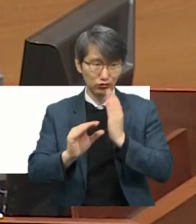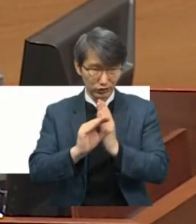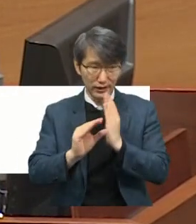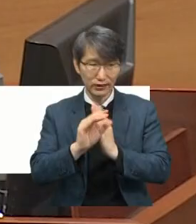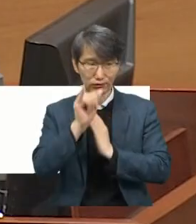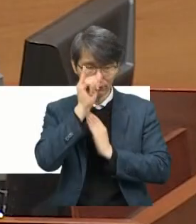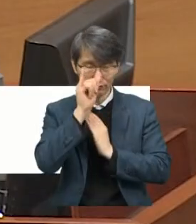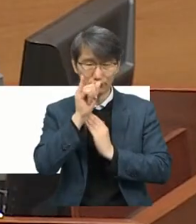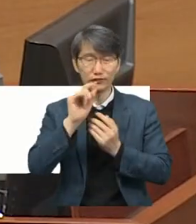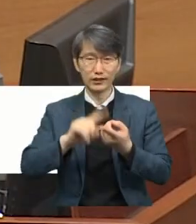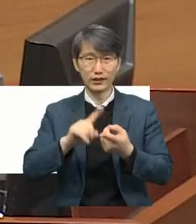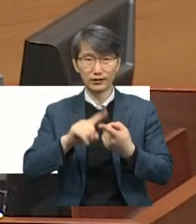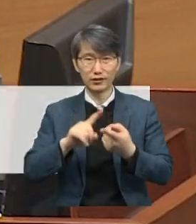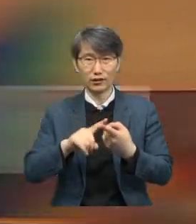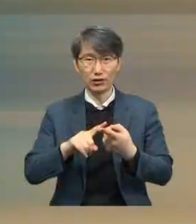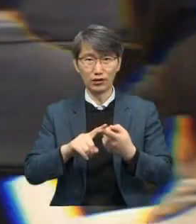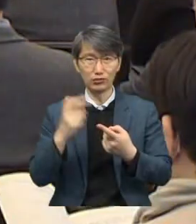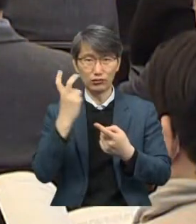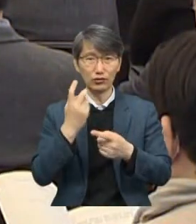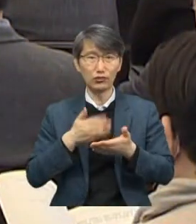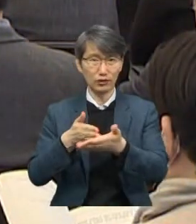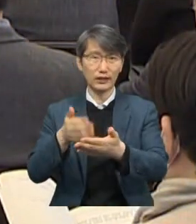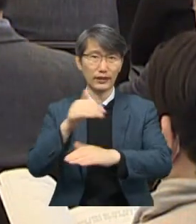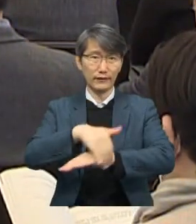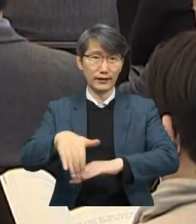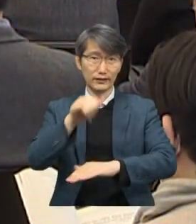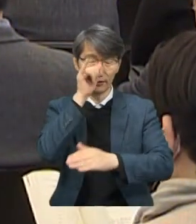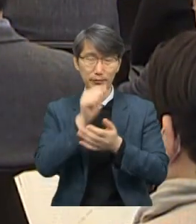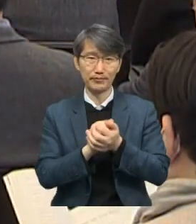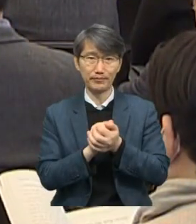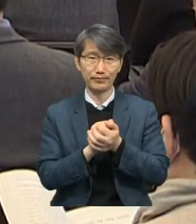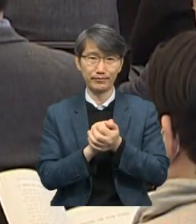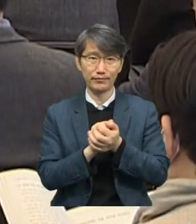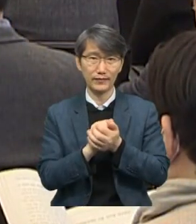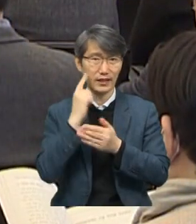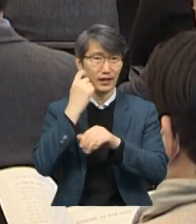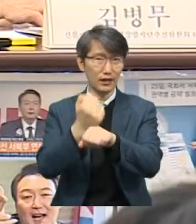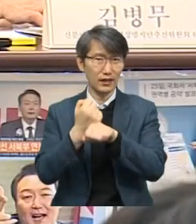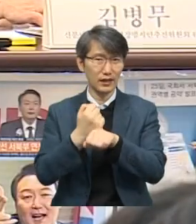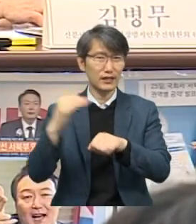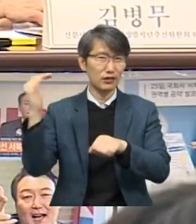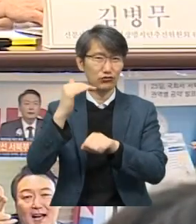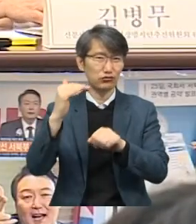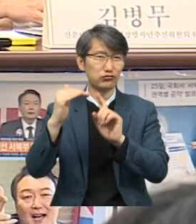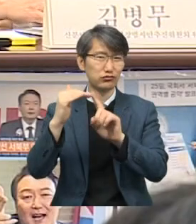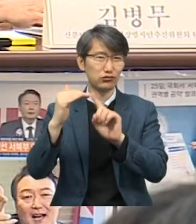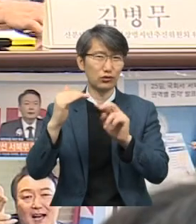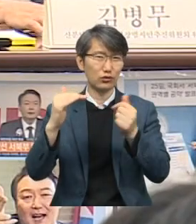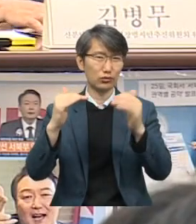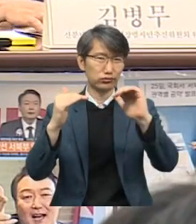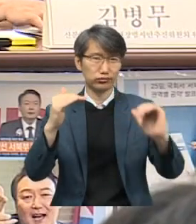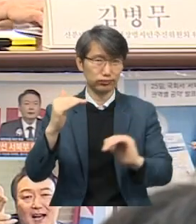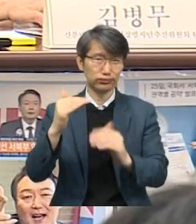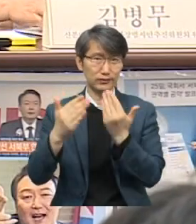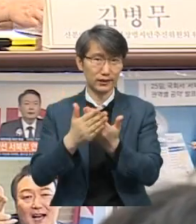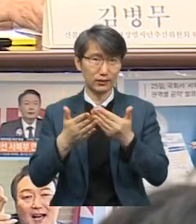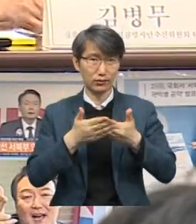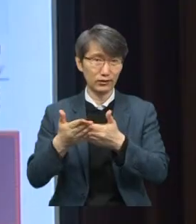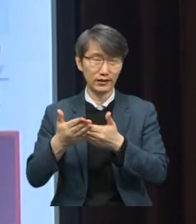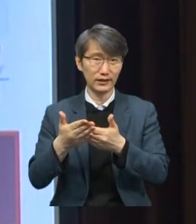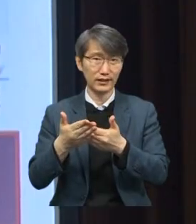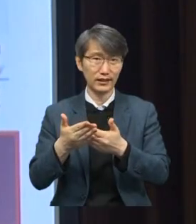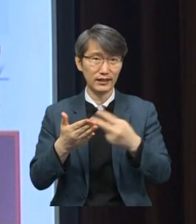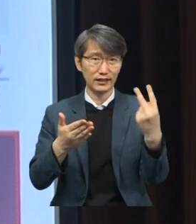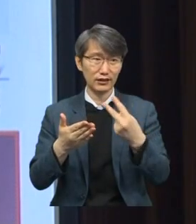부분에 대한 대안 노선을 착수하고 있습니다. 시는 이와 함께 예타 기준 개선도 기재부에 요구할 예정입니다.